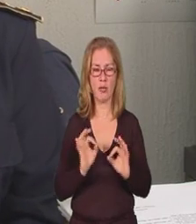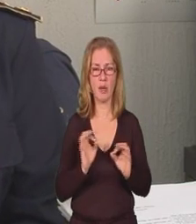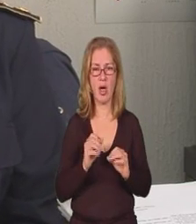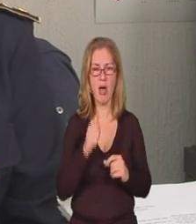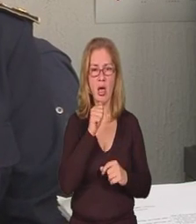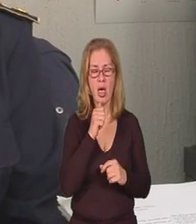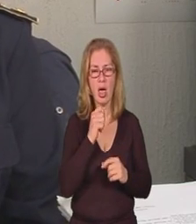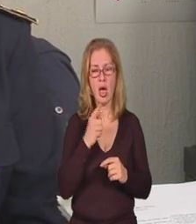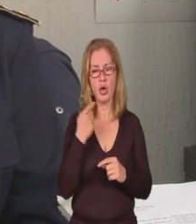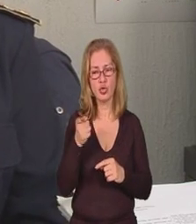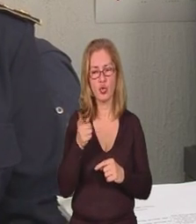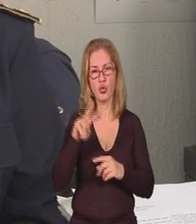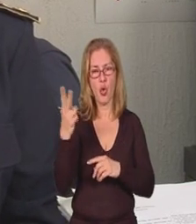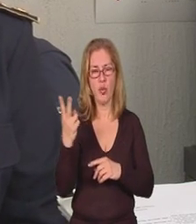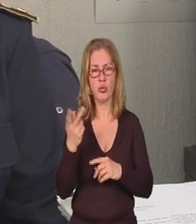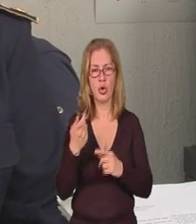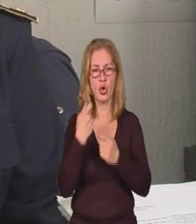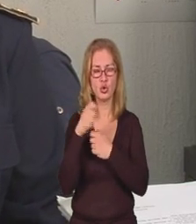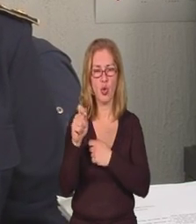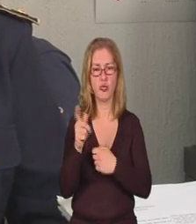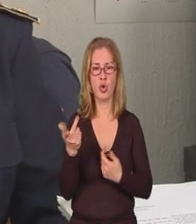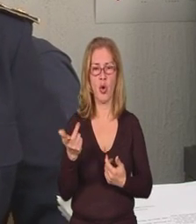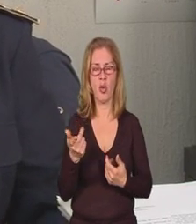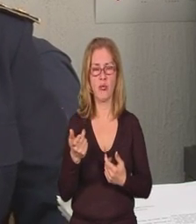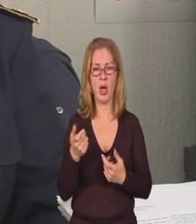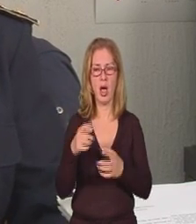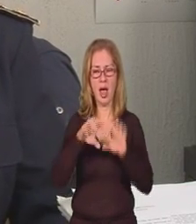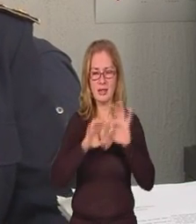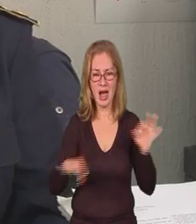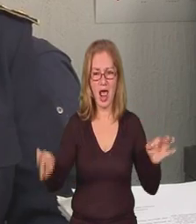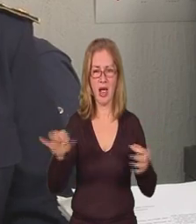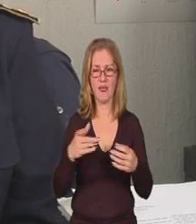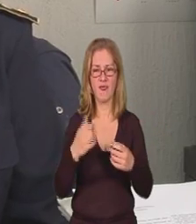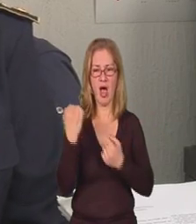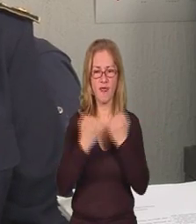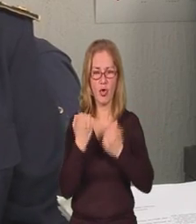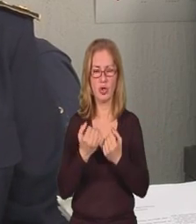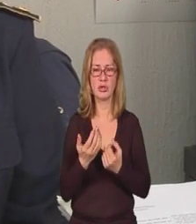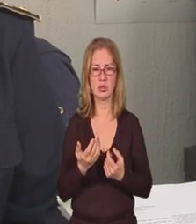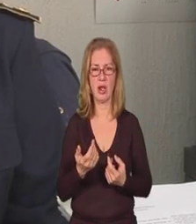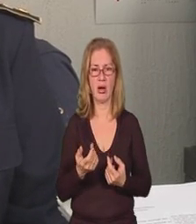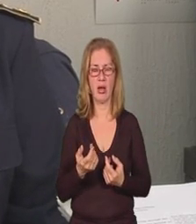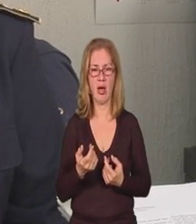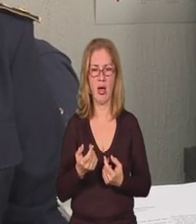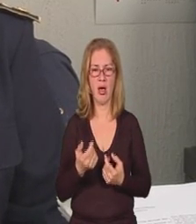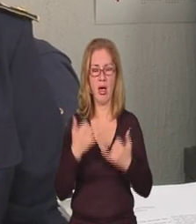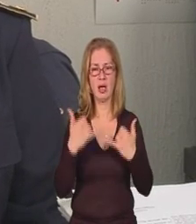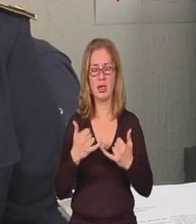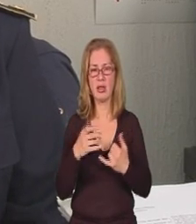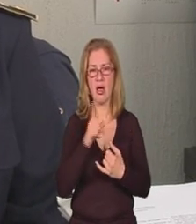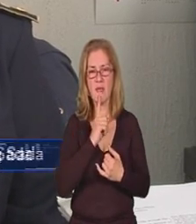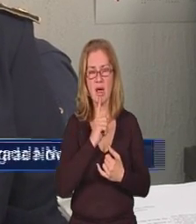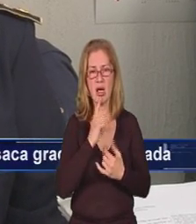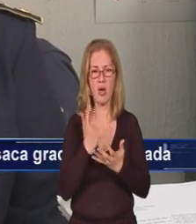sa ovom skupnom, kako mi zovemo, odnosno sa vozilima, crevima, mlaznicama i tako dalje. E, sad